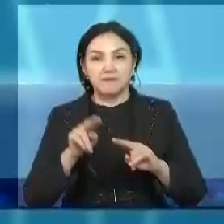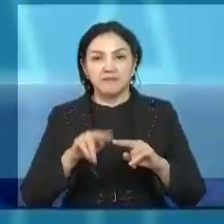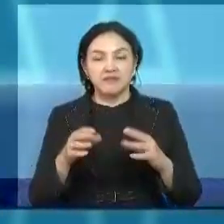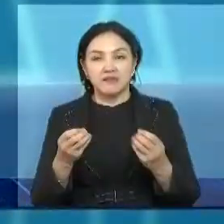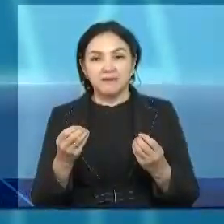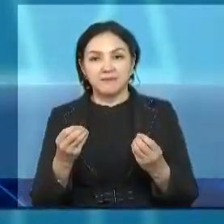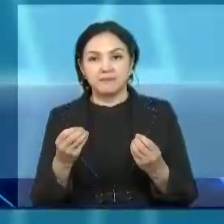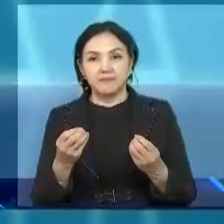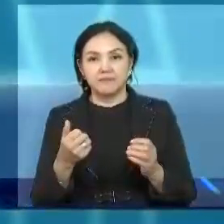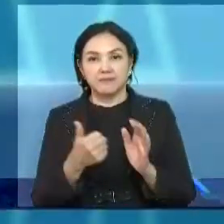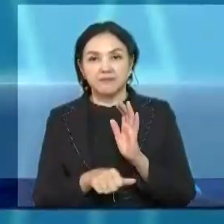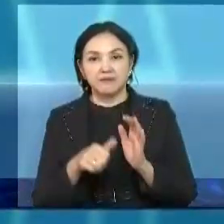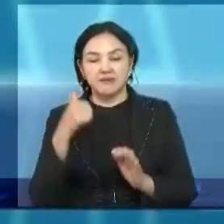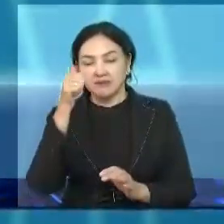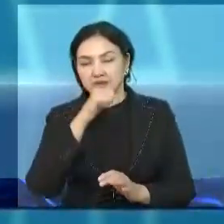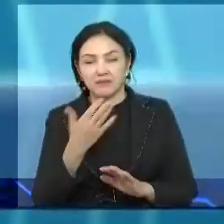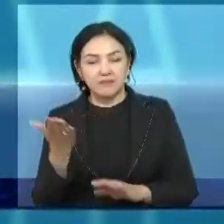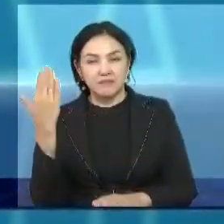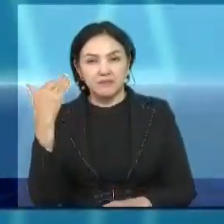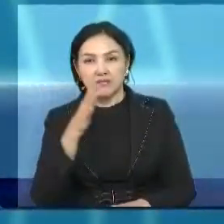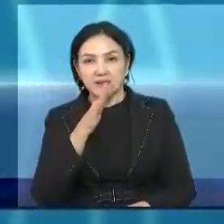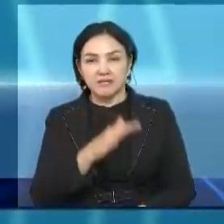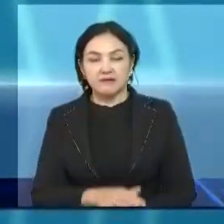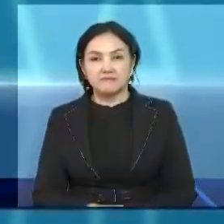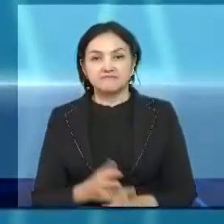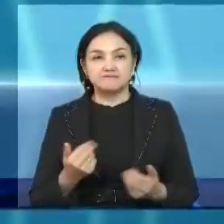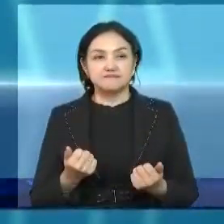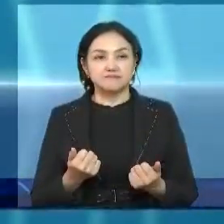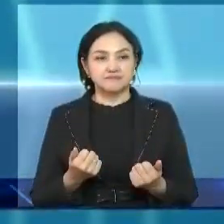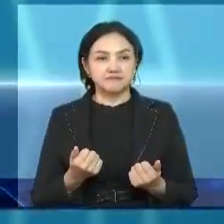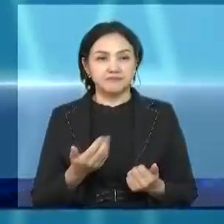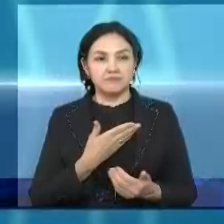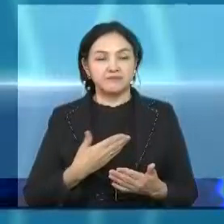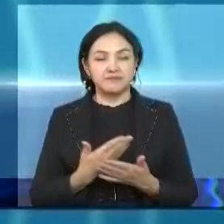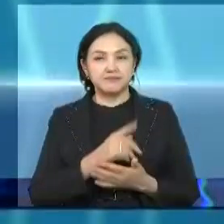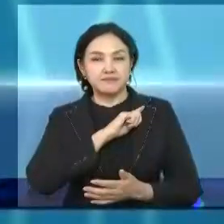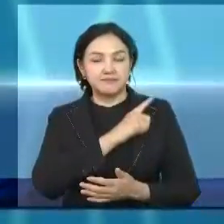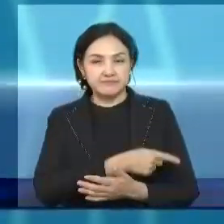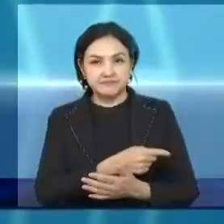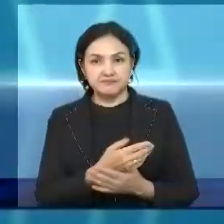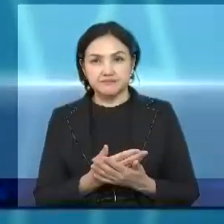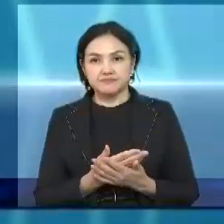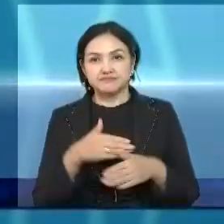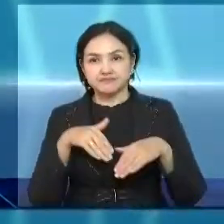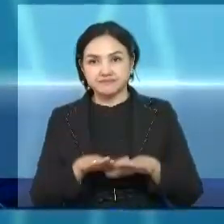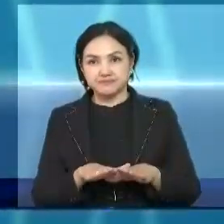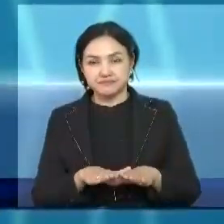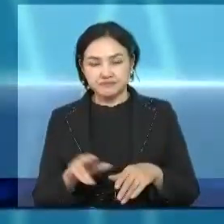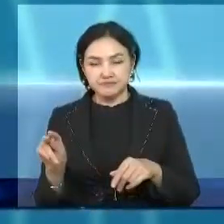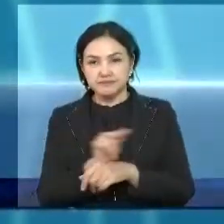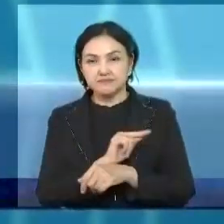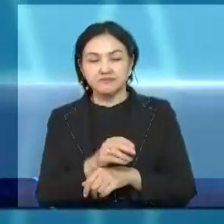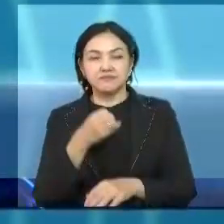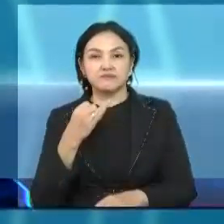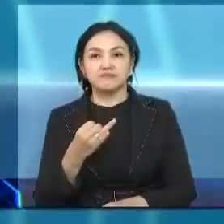в 60-е годы прошлого века. Конечно, мы максимально его решили демонтировать,